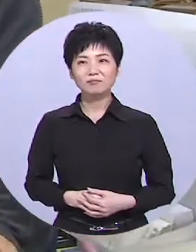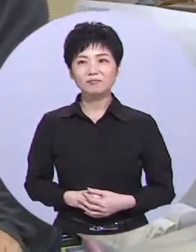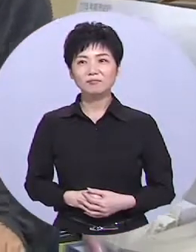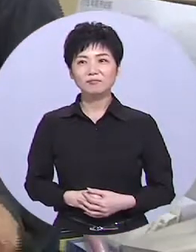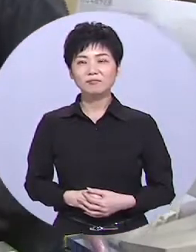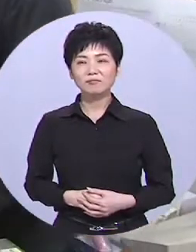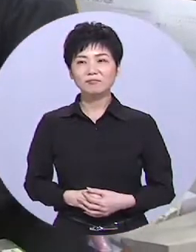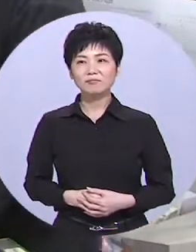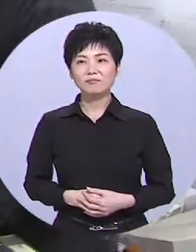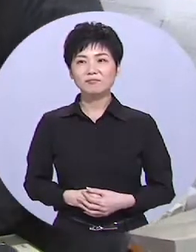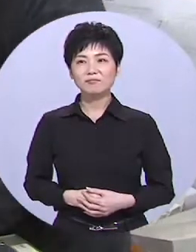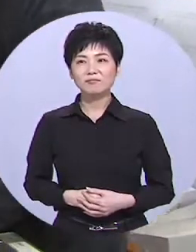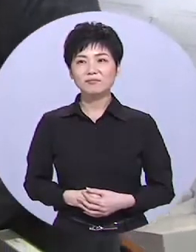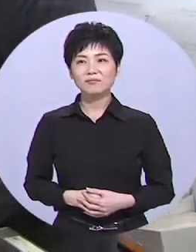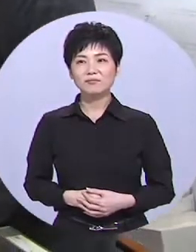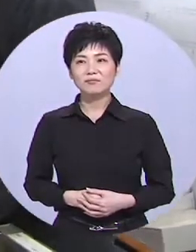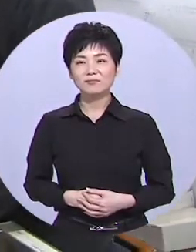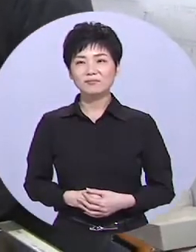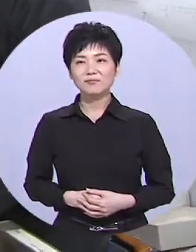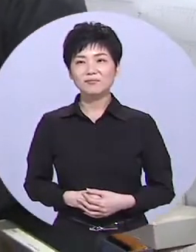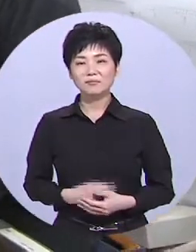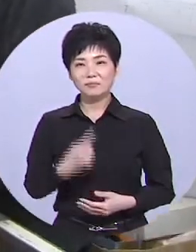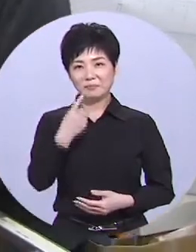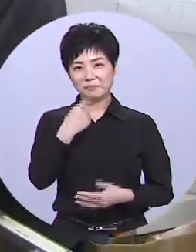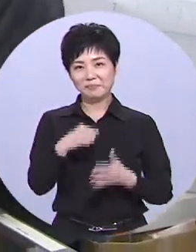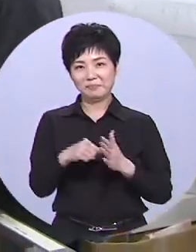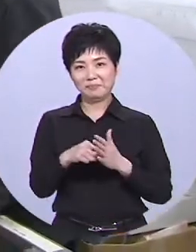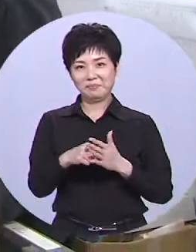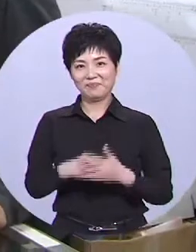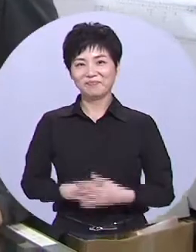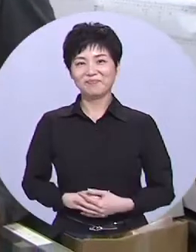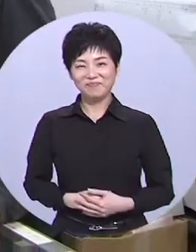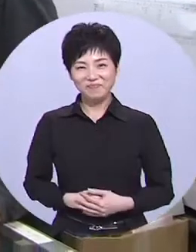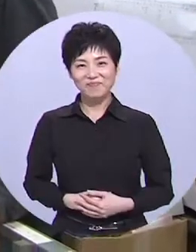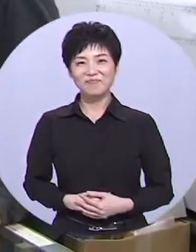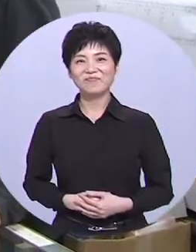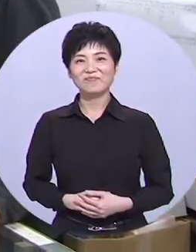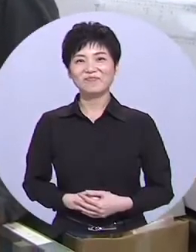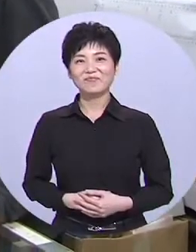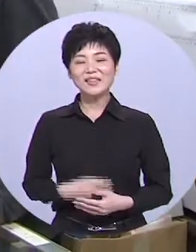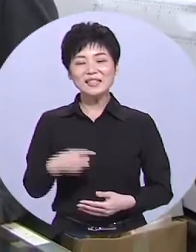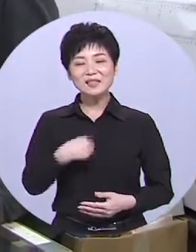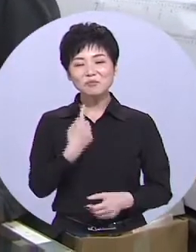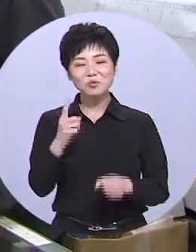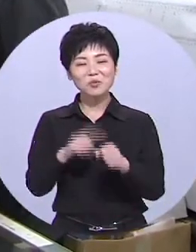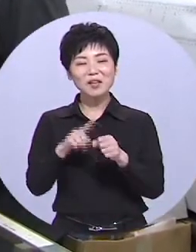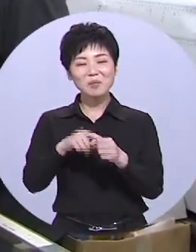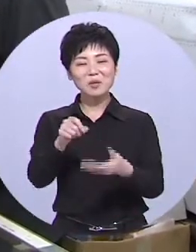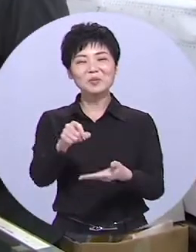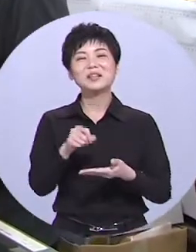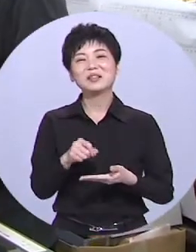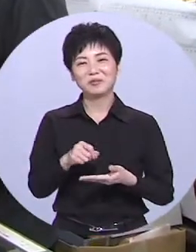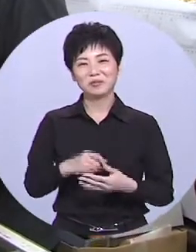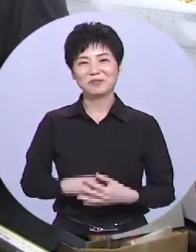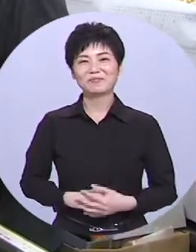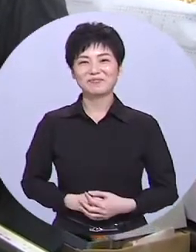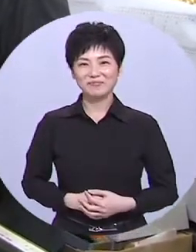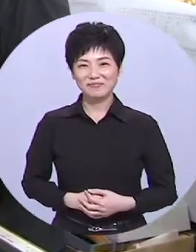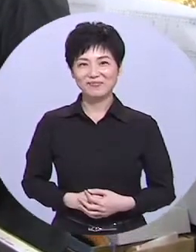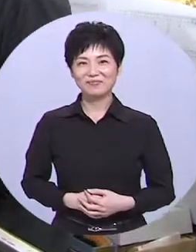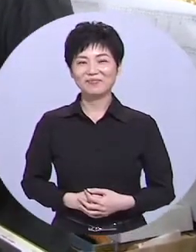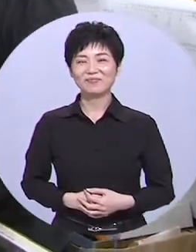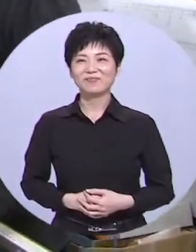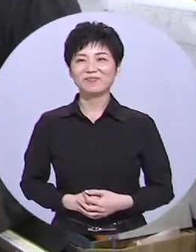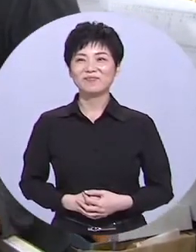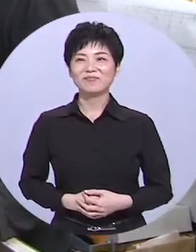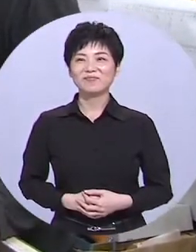誰 瀬戸武雄様。 あ、そうなんです。 はい、 というわけで僕の印鑑を作ってもらいます。 自分への贈り物